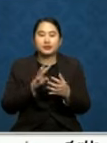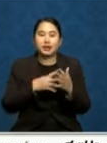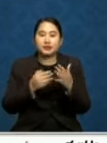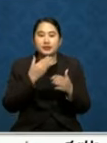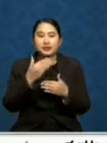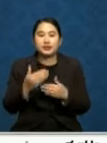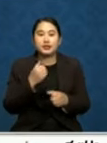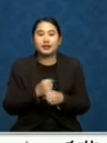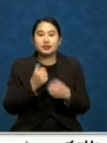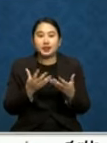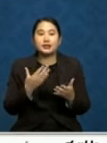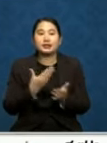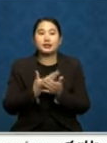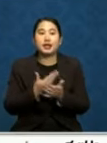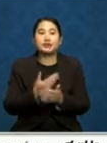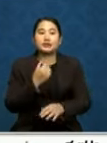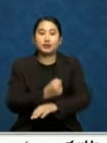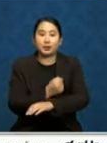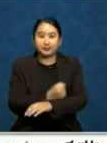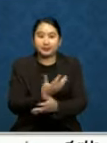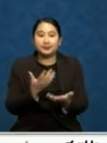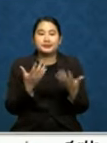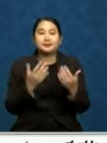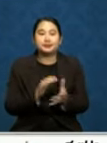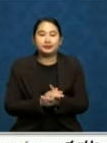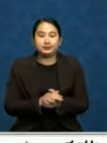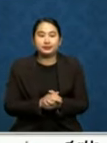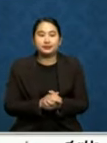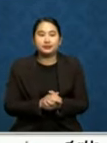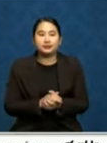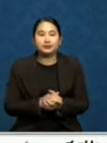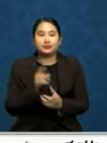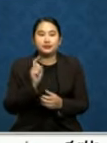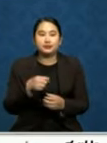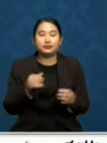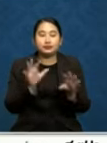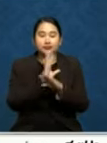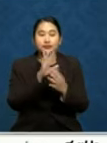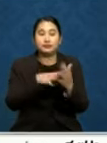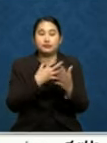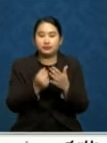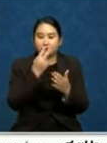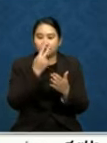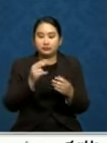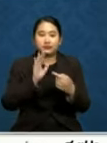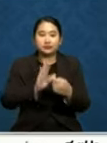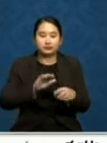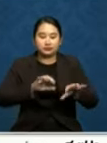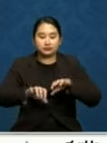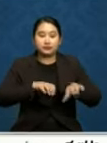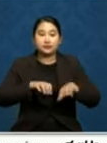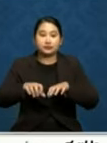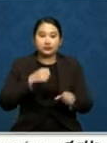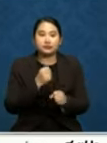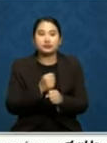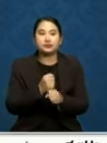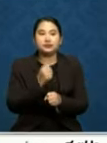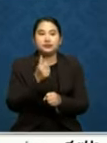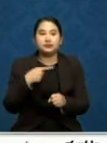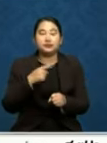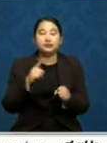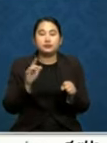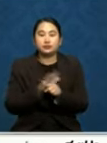ไงรวมถึงอัตราผลตอบแทนแล้วก็เราควรจะมีโมเดลในการเปรียบเทียบนะครับเพื่อบริหารจัดการให้ได้มีประสิทธิภา